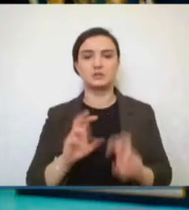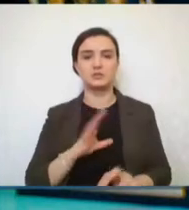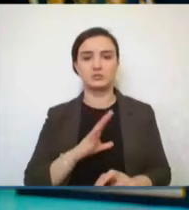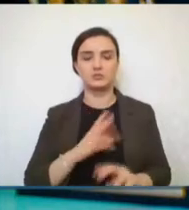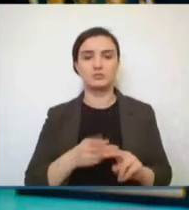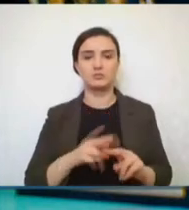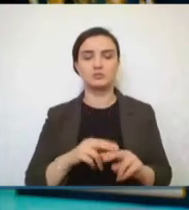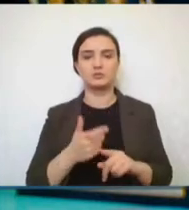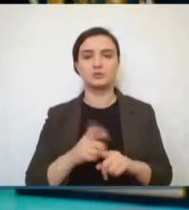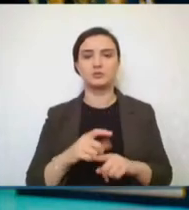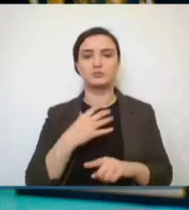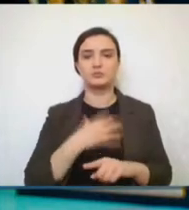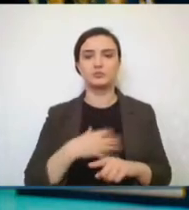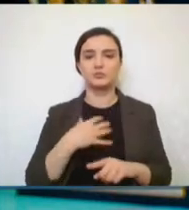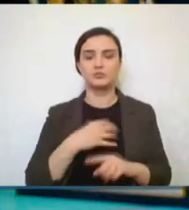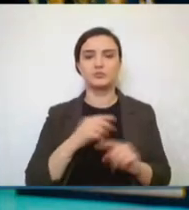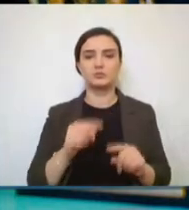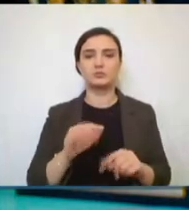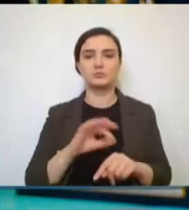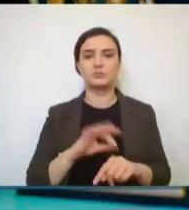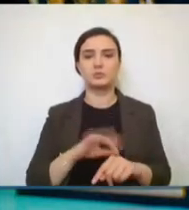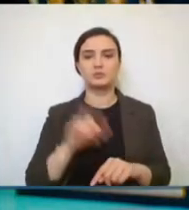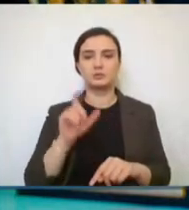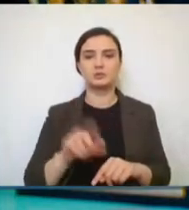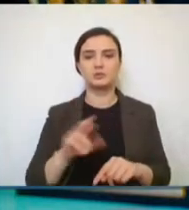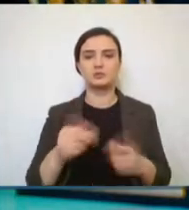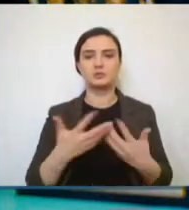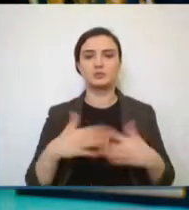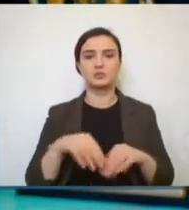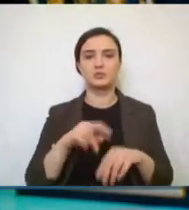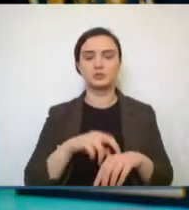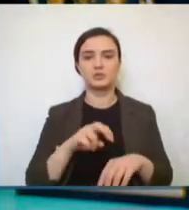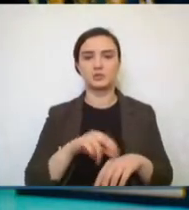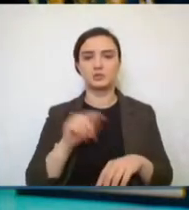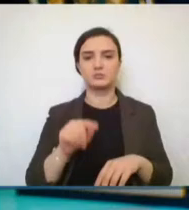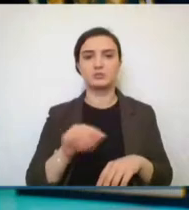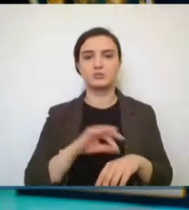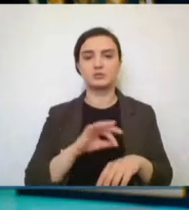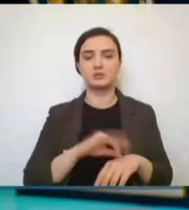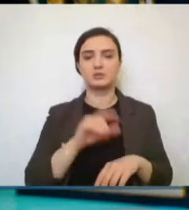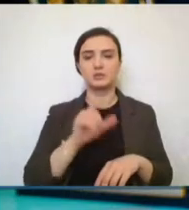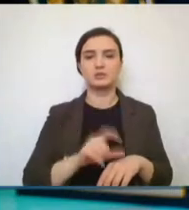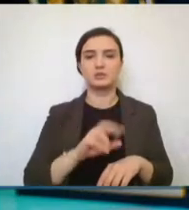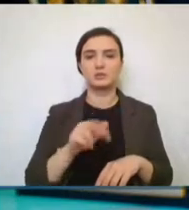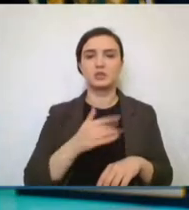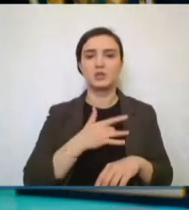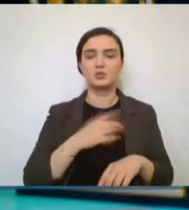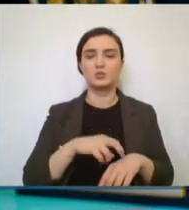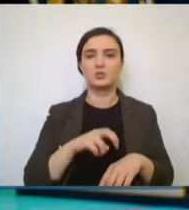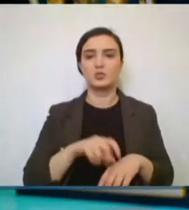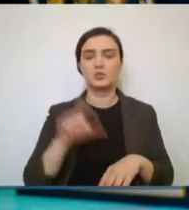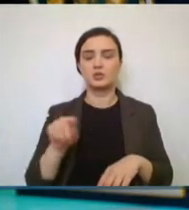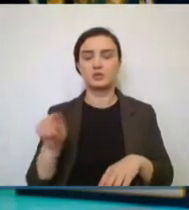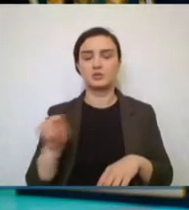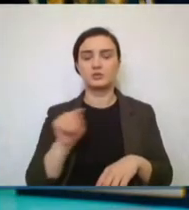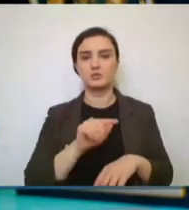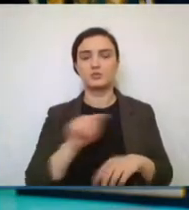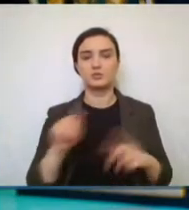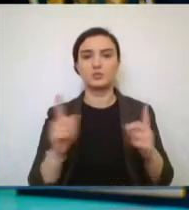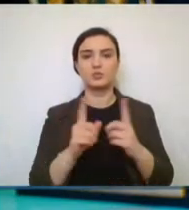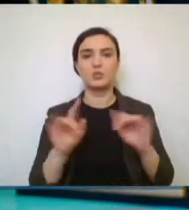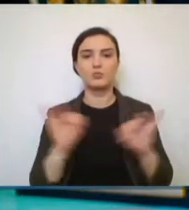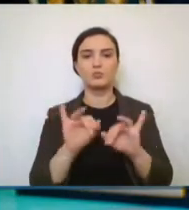ძალიან მნიშვნელოვანია პაციენტისა და ოჯახის ექიმის, პაციენტისა და შემდგომში კარდიოლოგის კომუნიკაცია